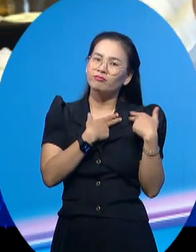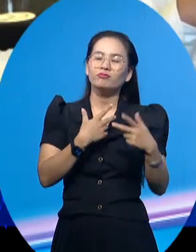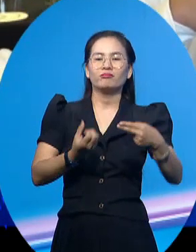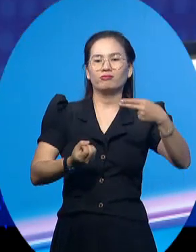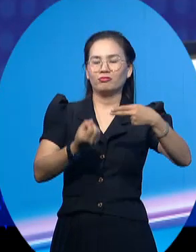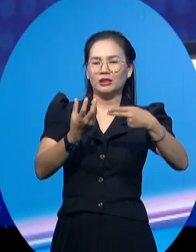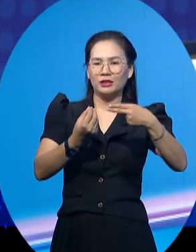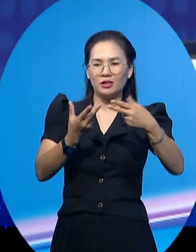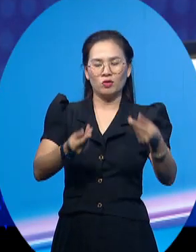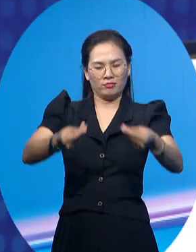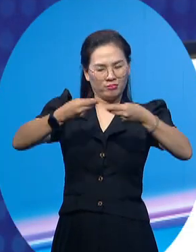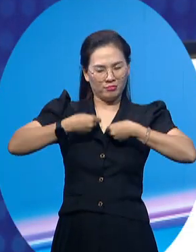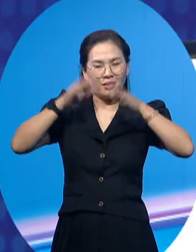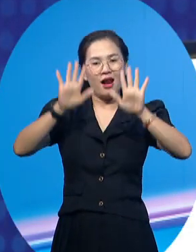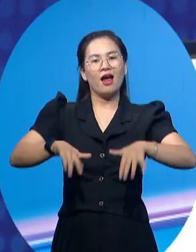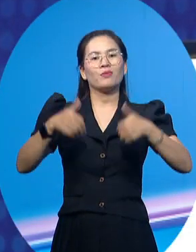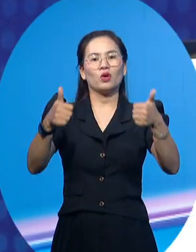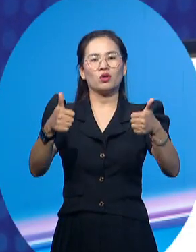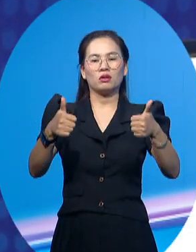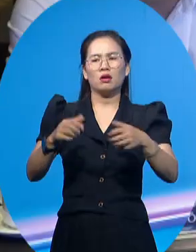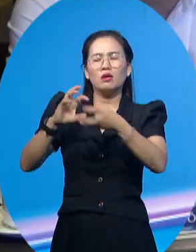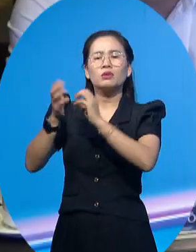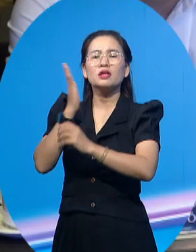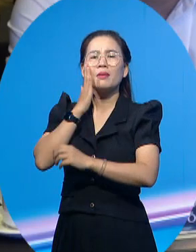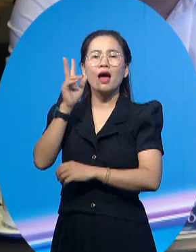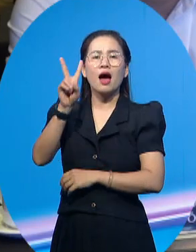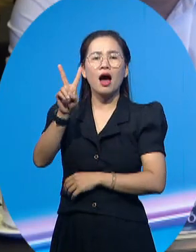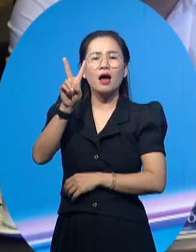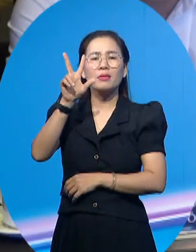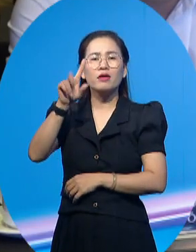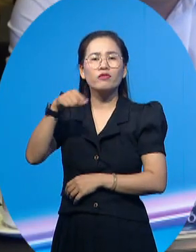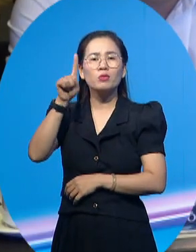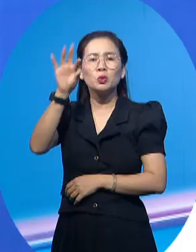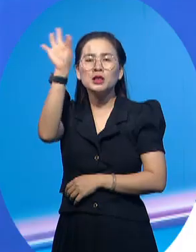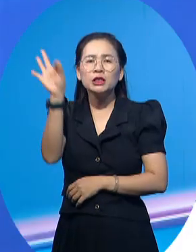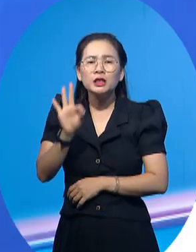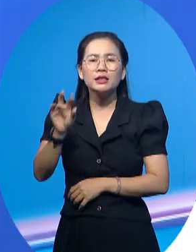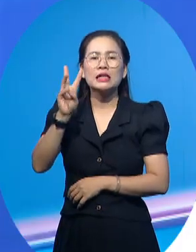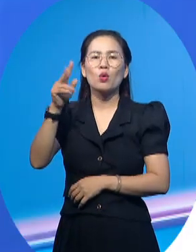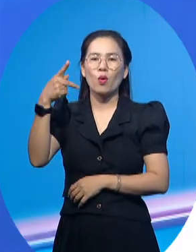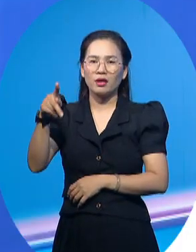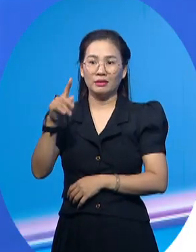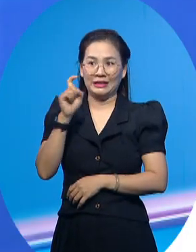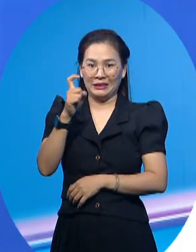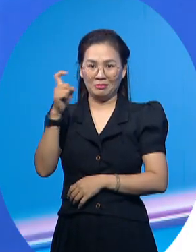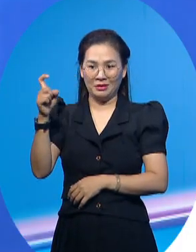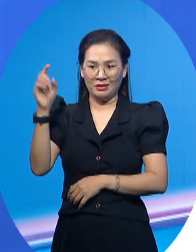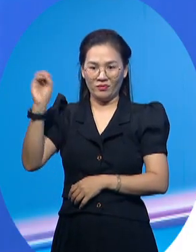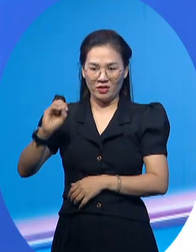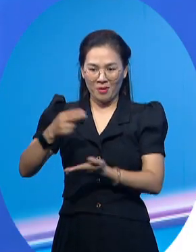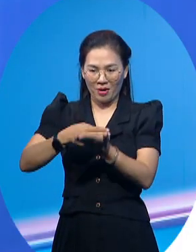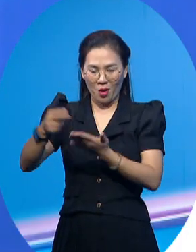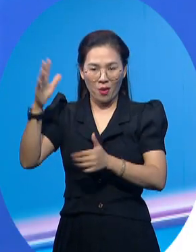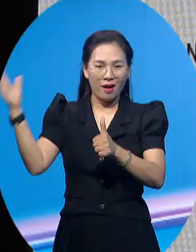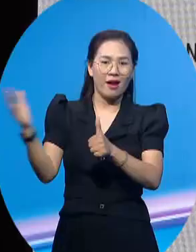thể, tổng sản lượng điện công ty mẹ là hơn 28,1 tỷ kWh, đạt gần 99% kế hoạch. Tổng doanh thu